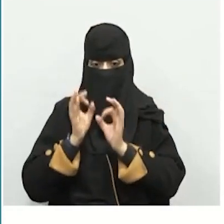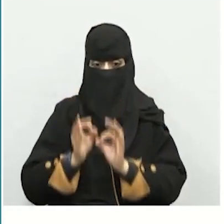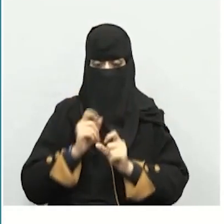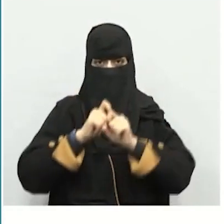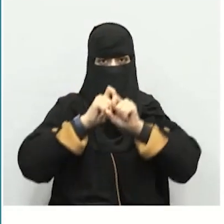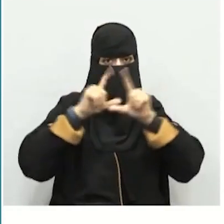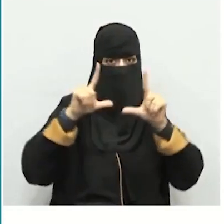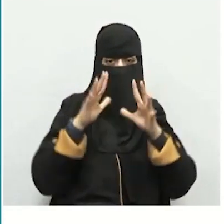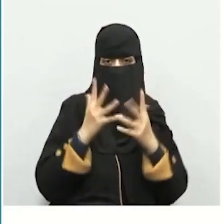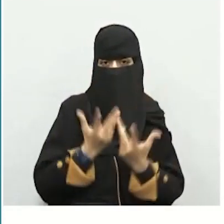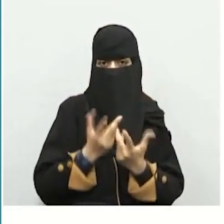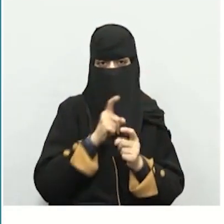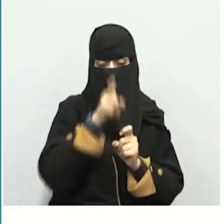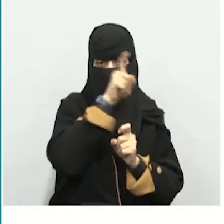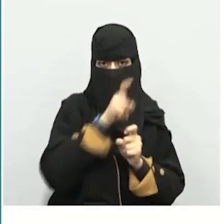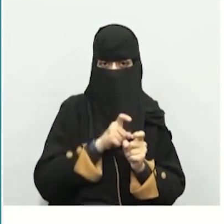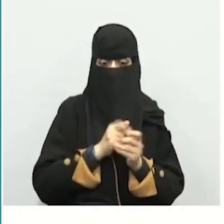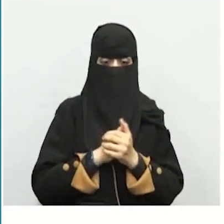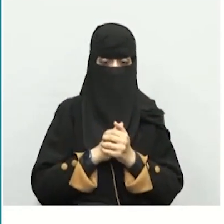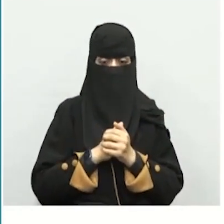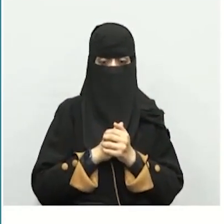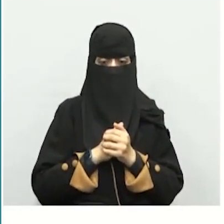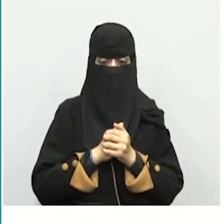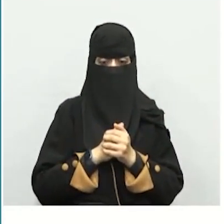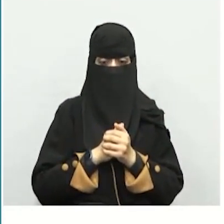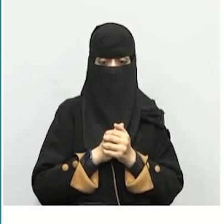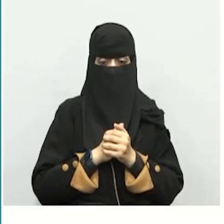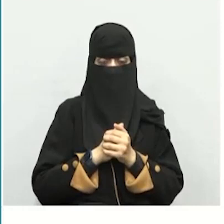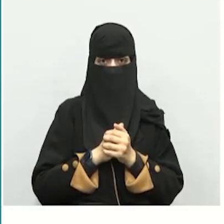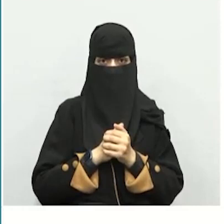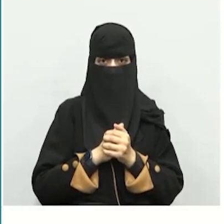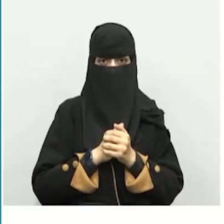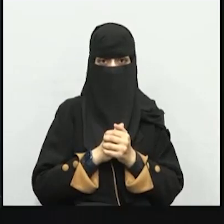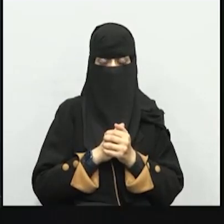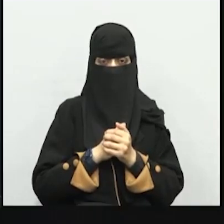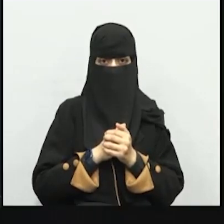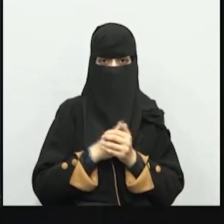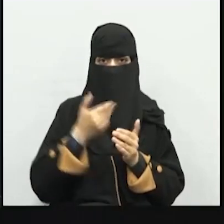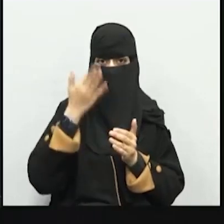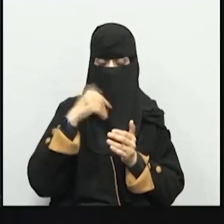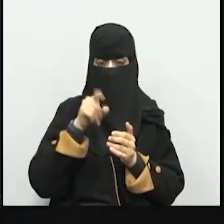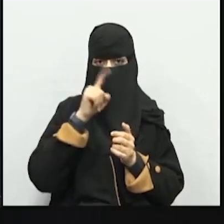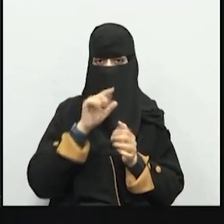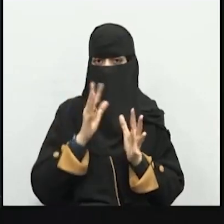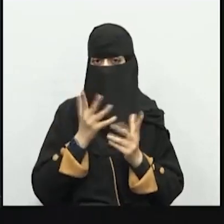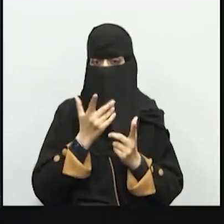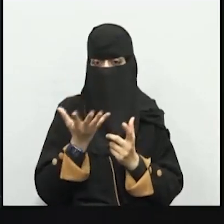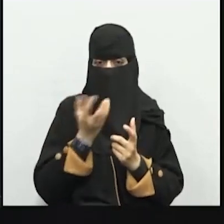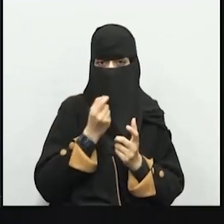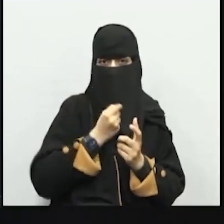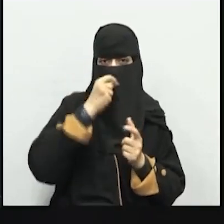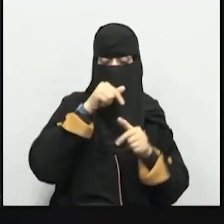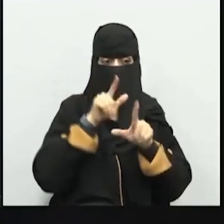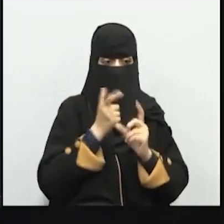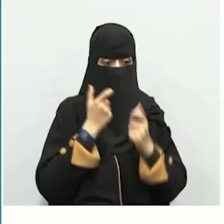الشريفين الملك سلمان بن عبد العزيز، وضح ووضحي ذلك. السؤال الذي يليه: صف وصفي